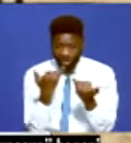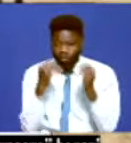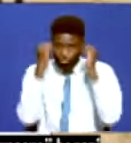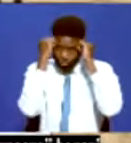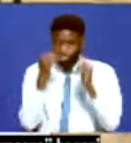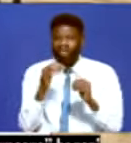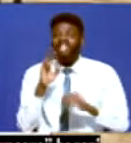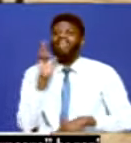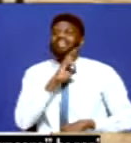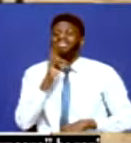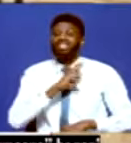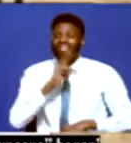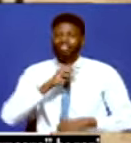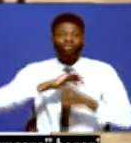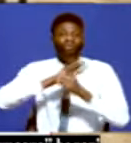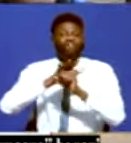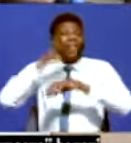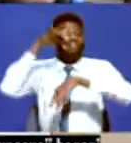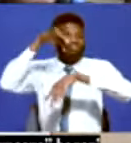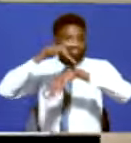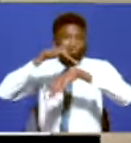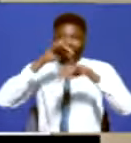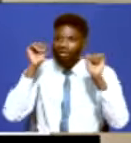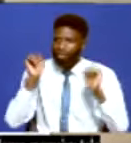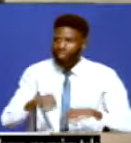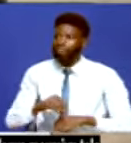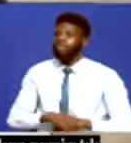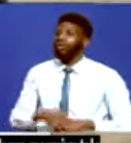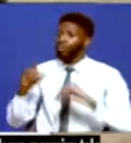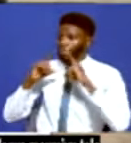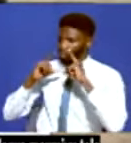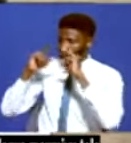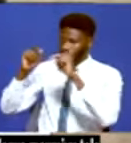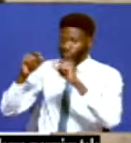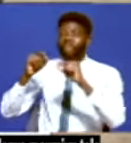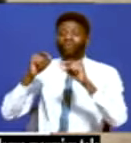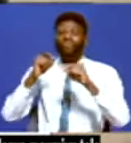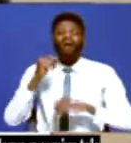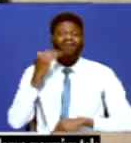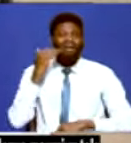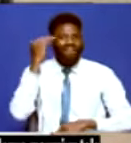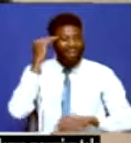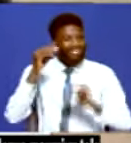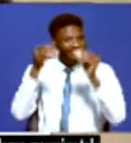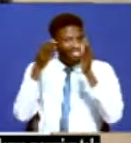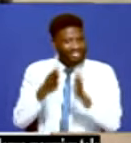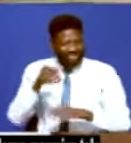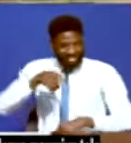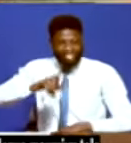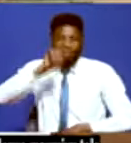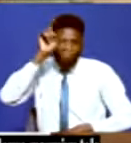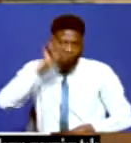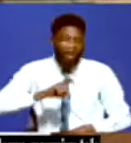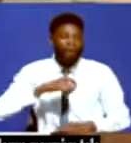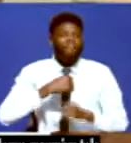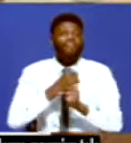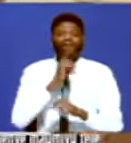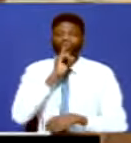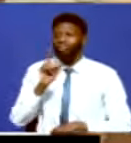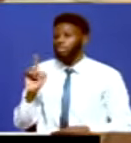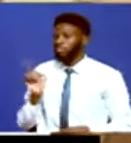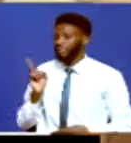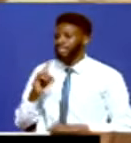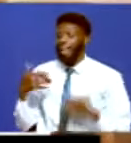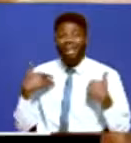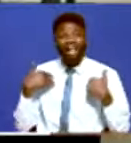COVID-19. Magoha anasema wasimamizi wa shule sharti wahakikishe uzingativu kikamilifu kanuni za Wizara ya Afya